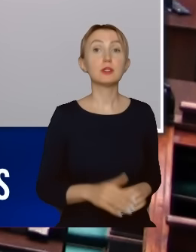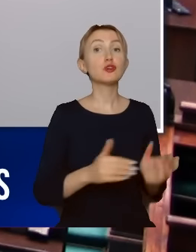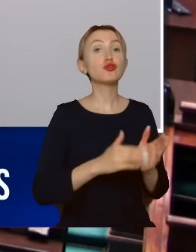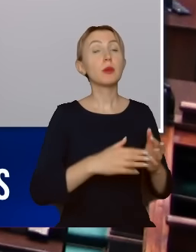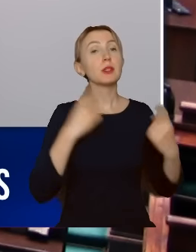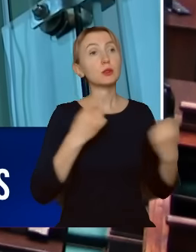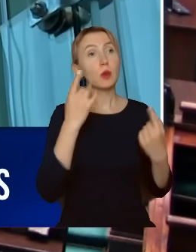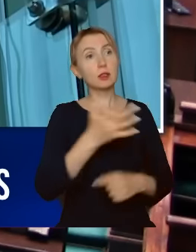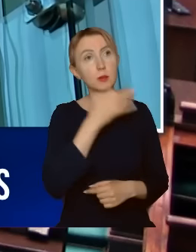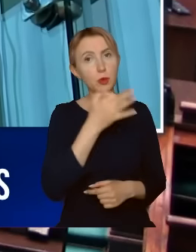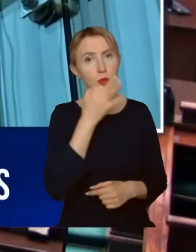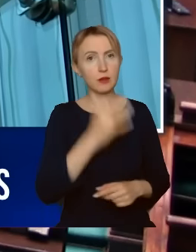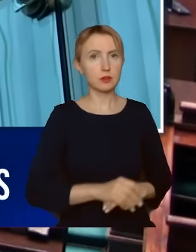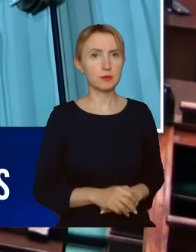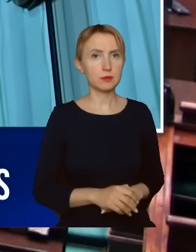uzdrowić i